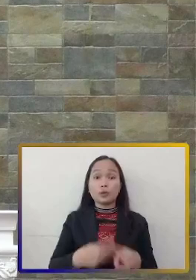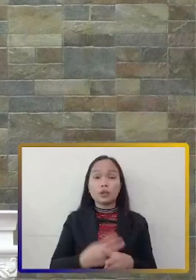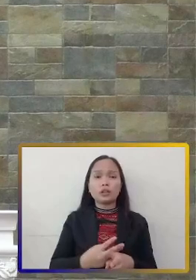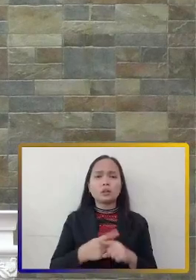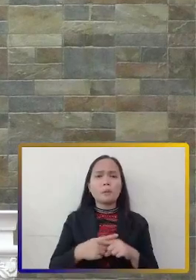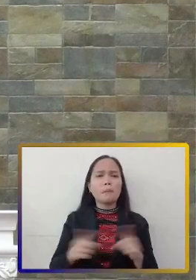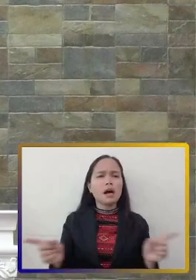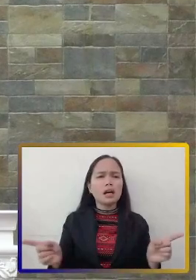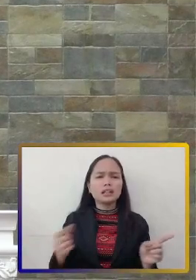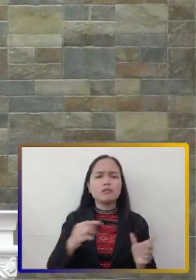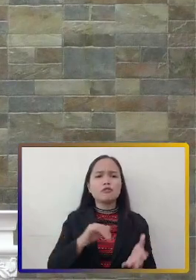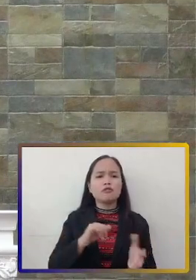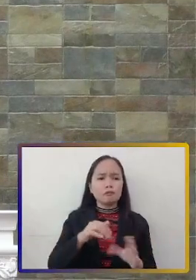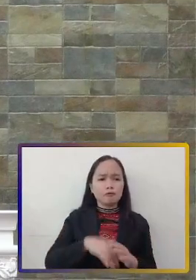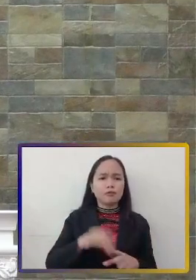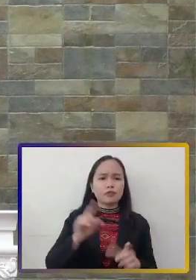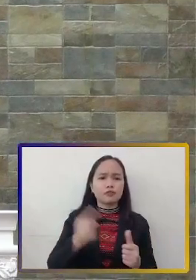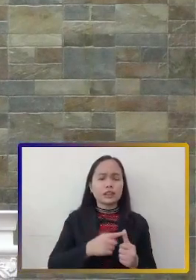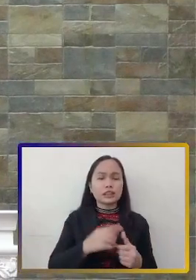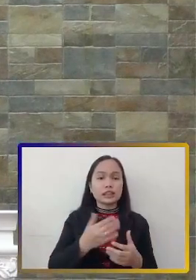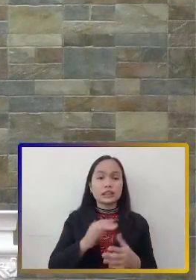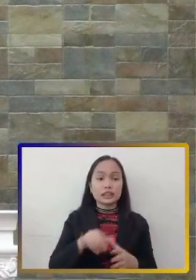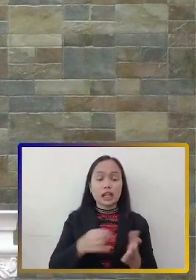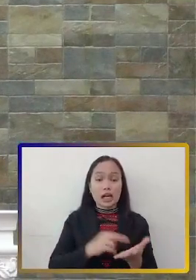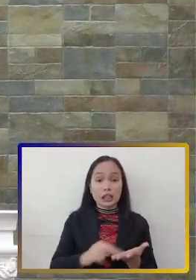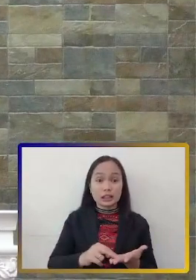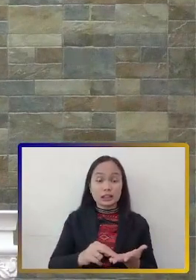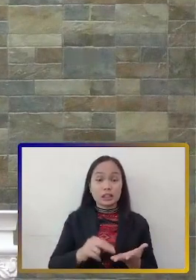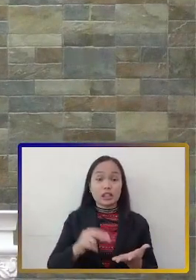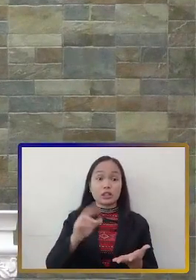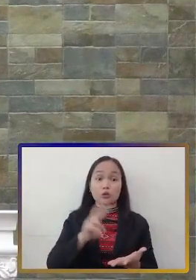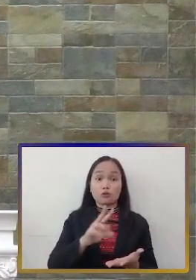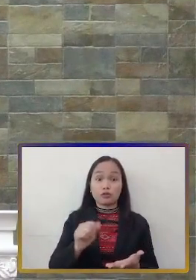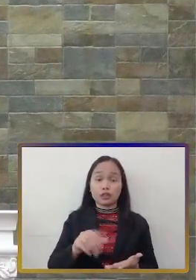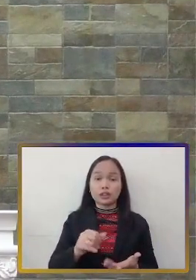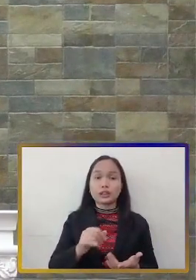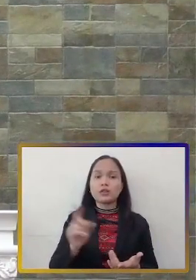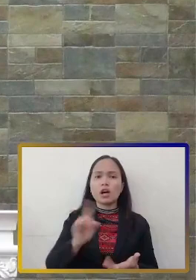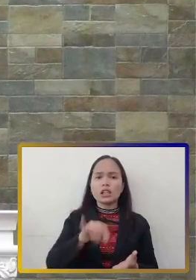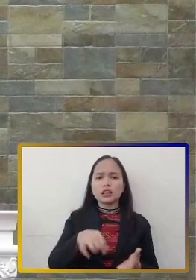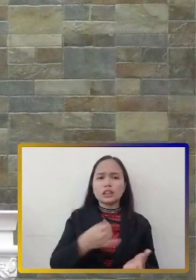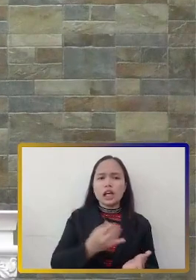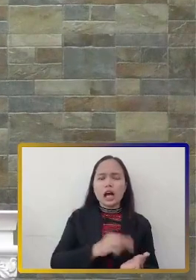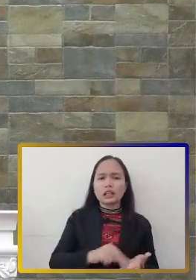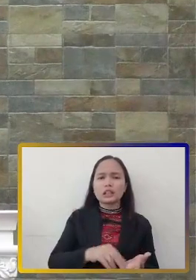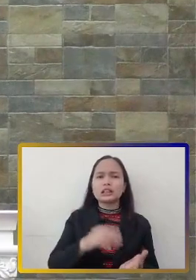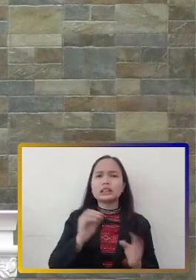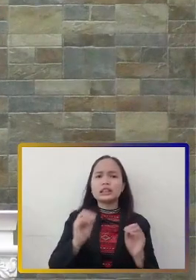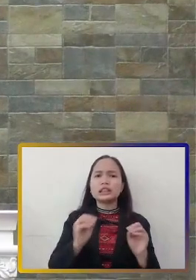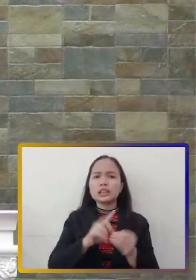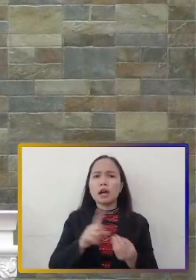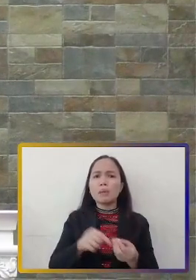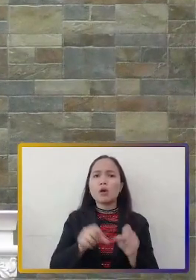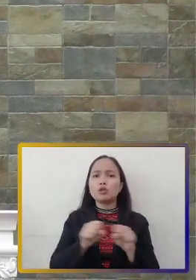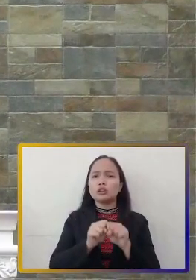John chapter 2 in verse number 15, John is talking about the system of the